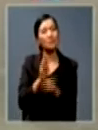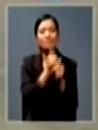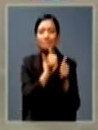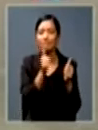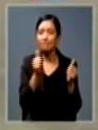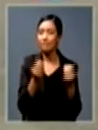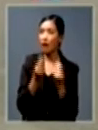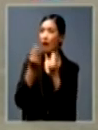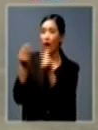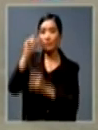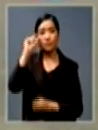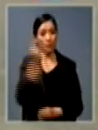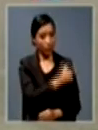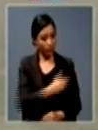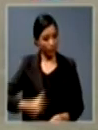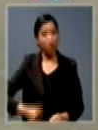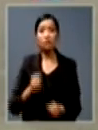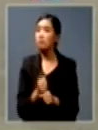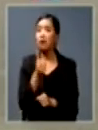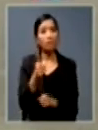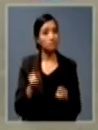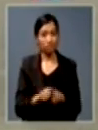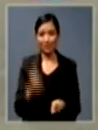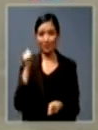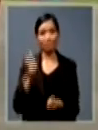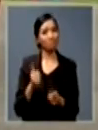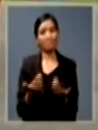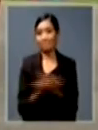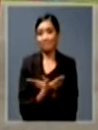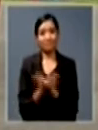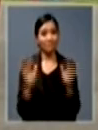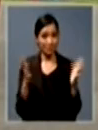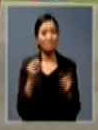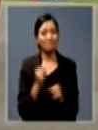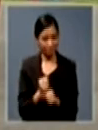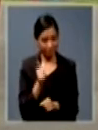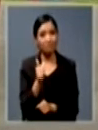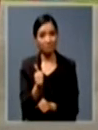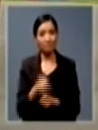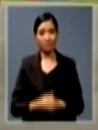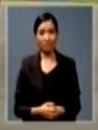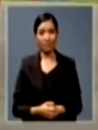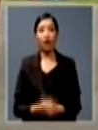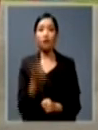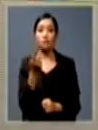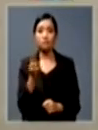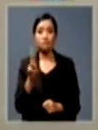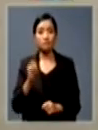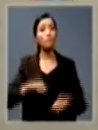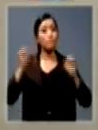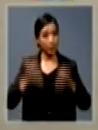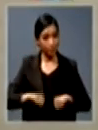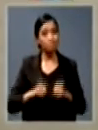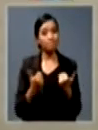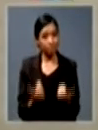ามารถดำเนินได้ตามปกตินะครับไม่มีอะไรเปลี่ยนแปลงนะฮะน ี่ แหละครับ แล้วก็มติครม.วันนี้นะคะมีทุกเรื่อง